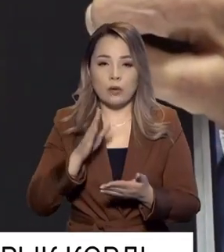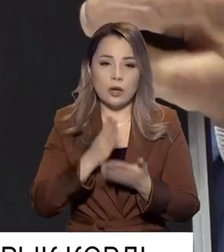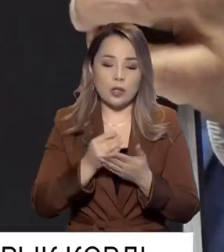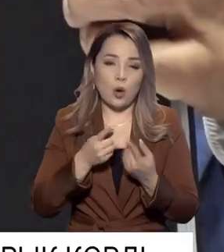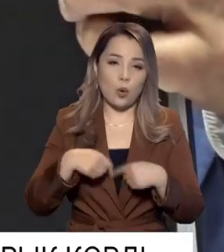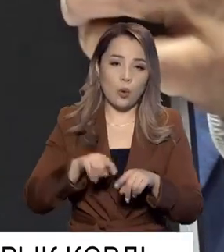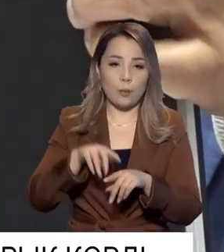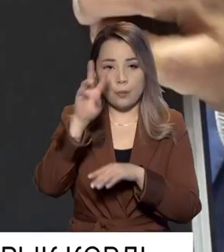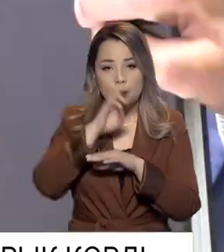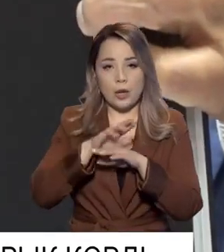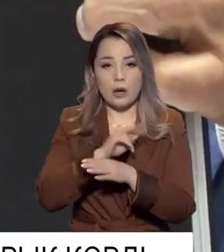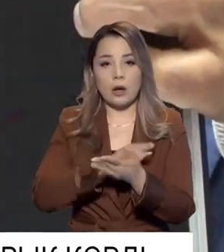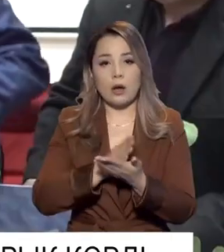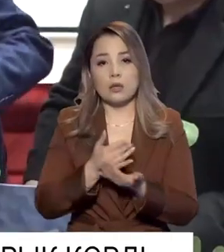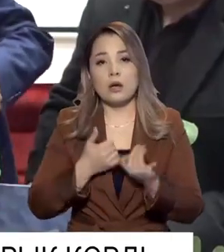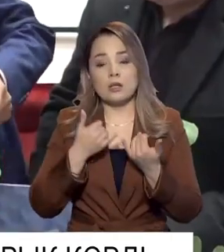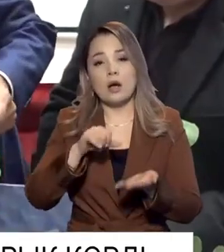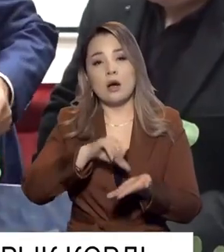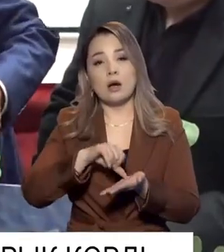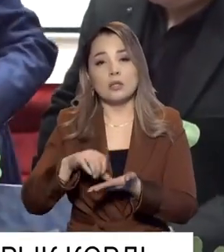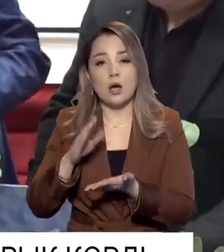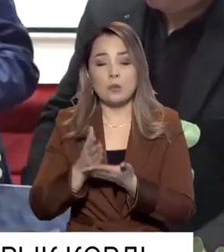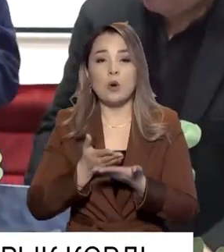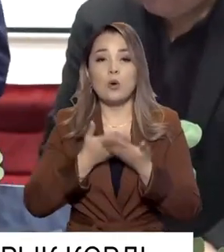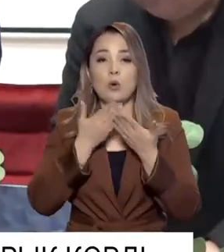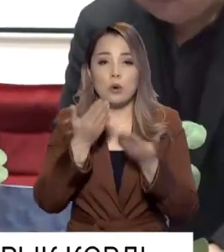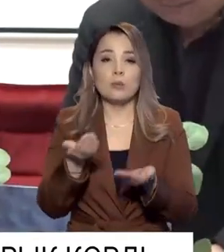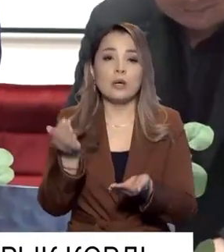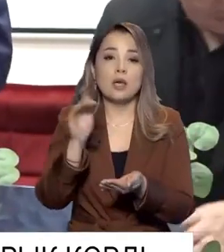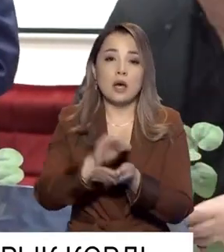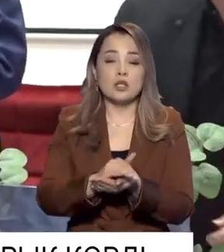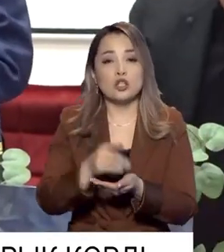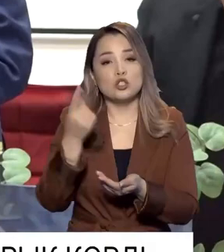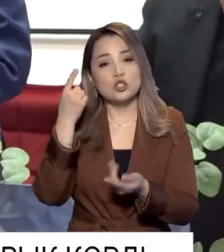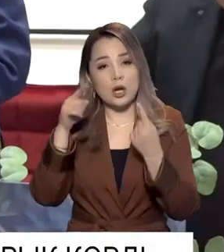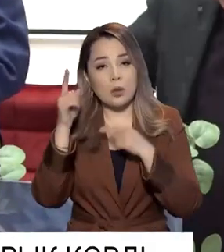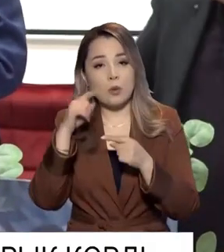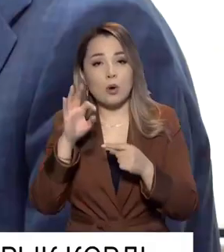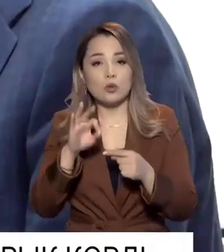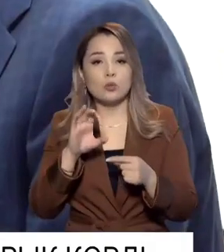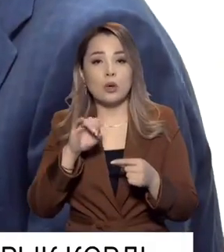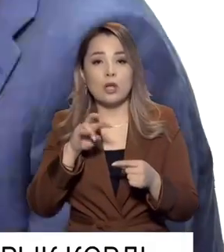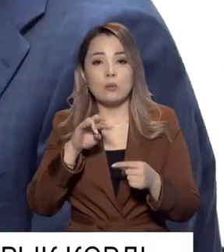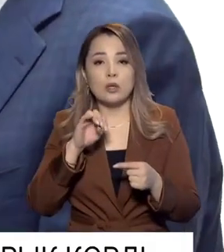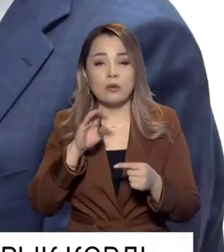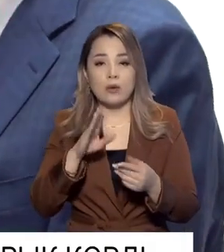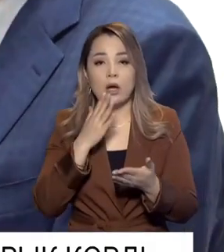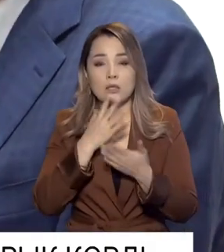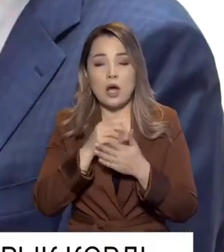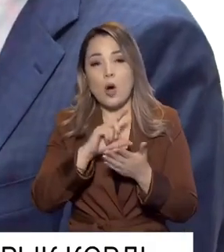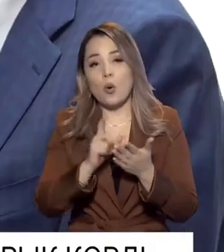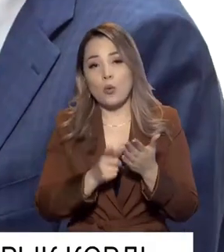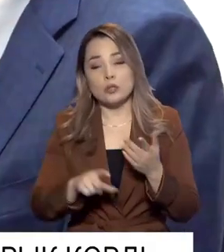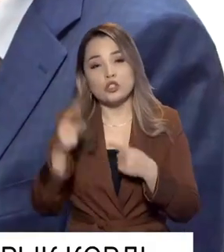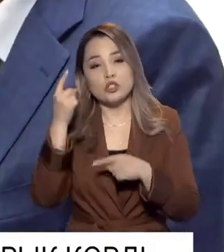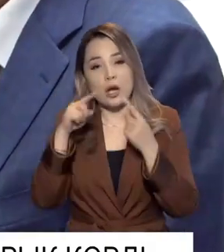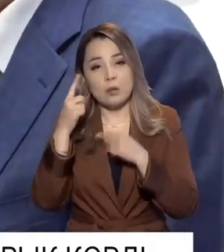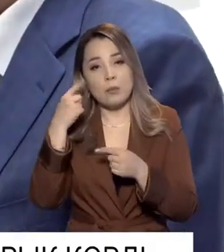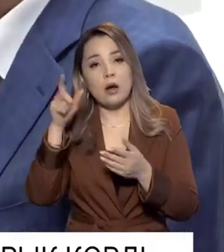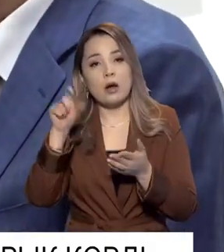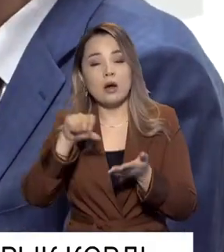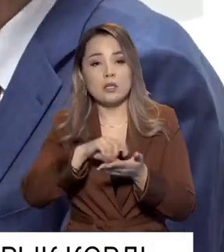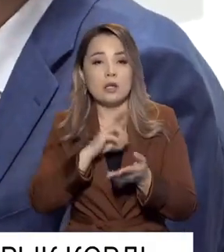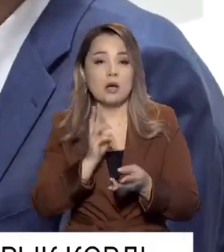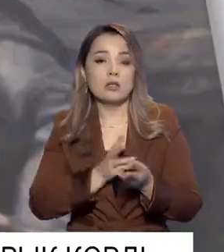және мемлекет қайраткерлері қатысты. Оқырманға таныстырылған шығармаға Олжас Сүлейменовтың өлеңдерімен қатар ақынның шығармаларынан